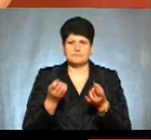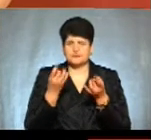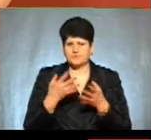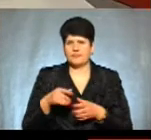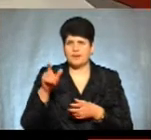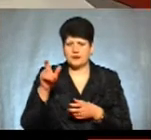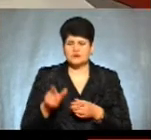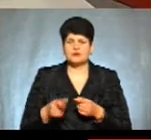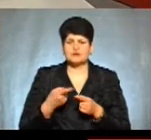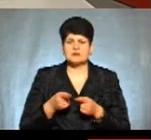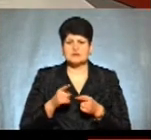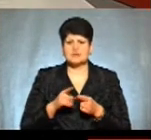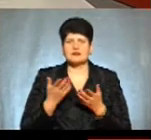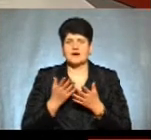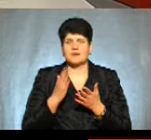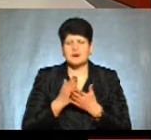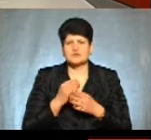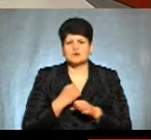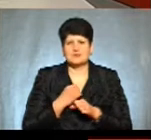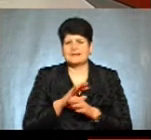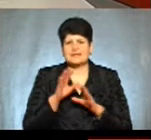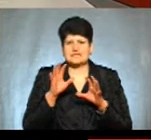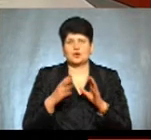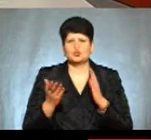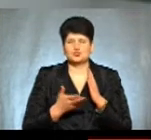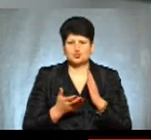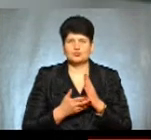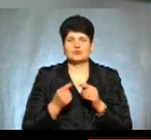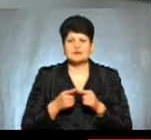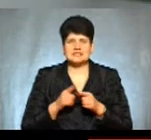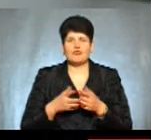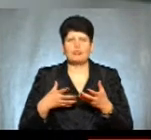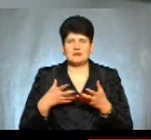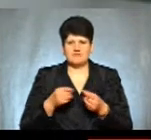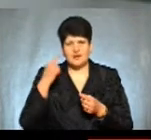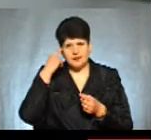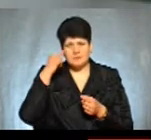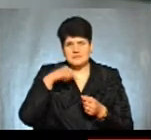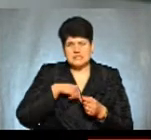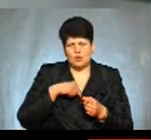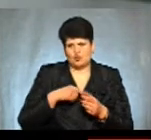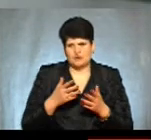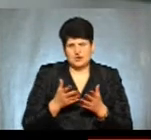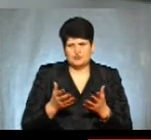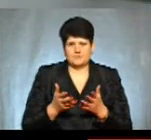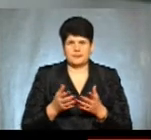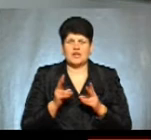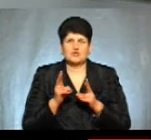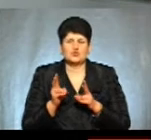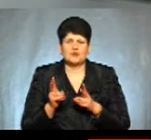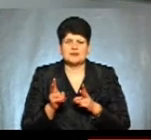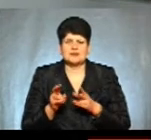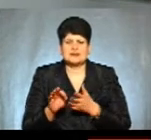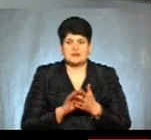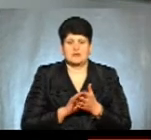чи ту людину, яка має намір зробити незаконну рубку, звичайно, вона впливає психологічно. І, можливо,